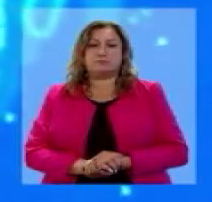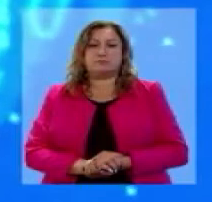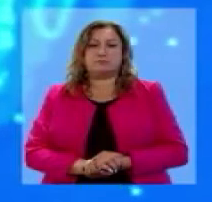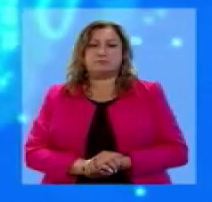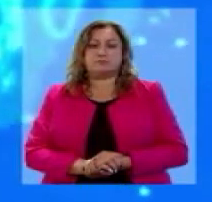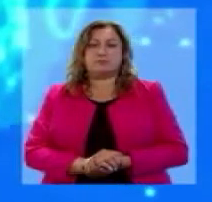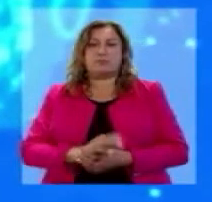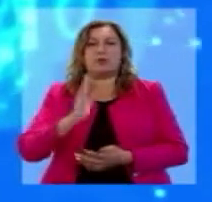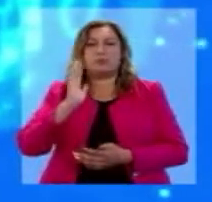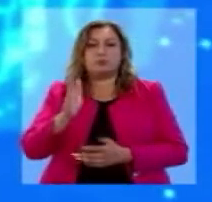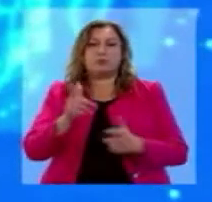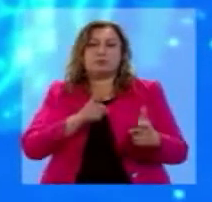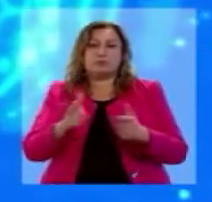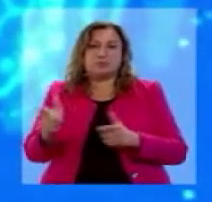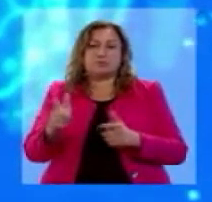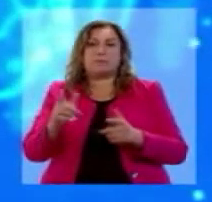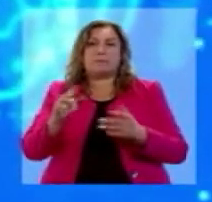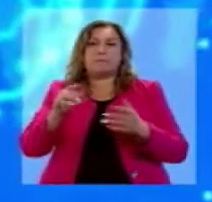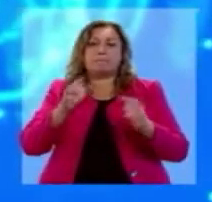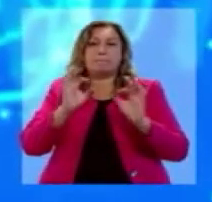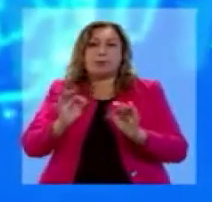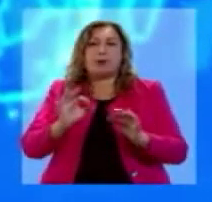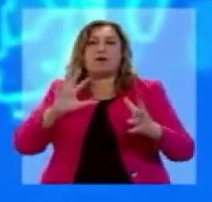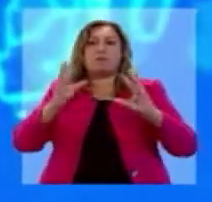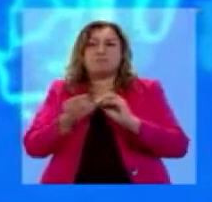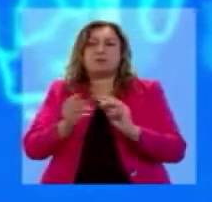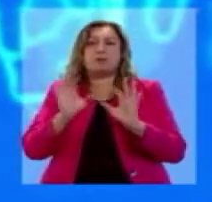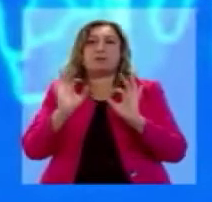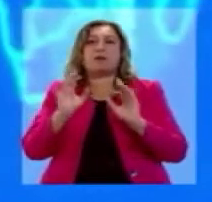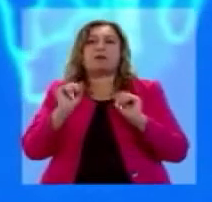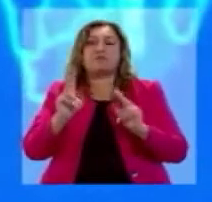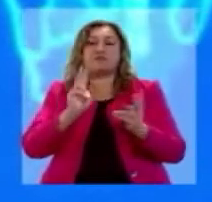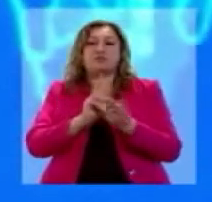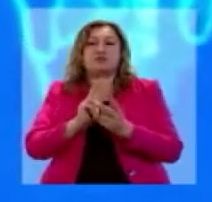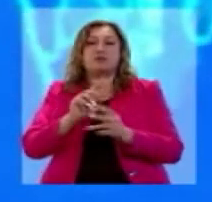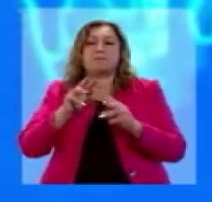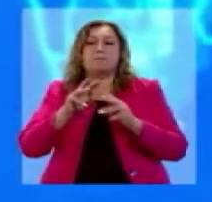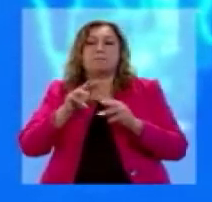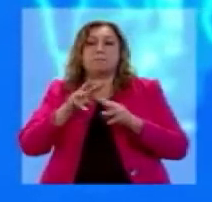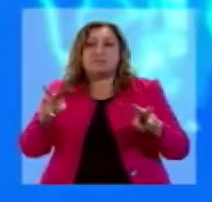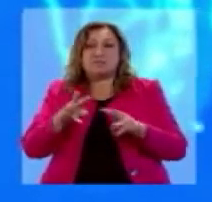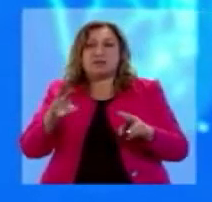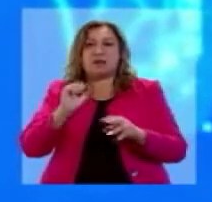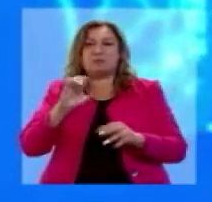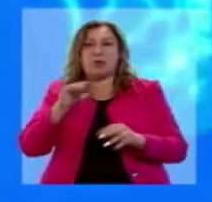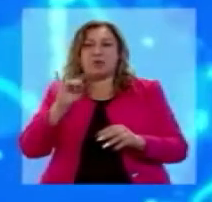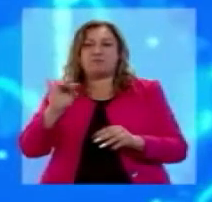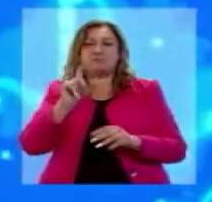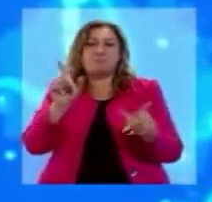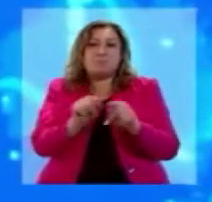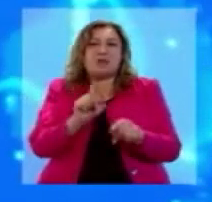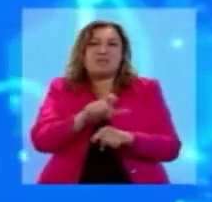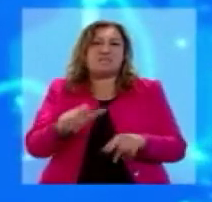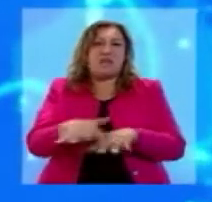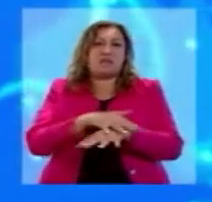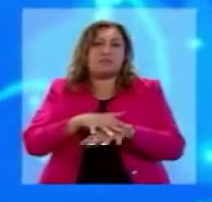Әкім мен министрлердің халықпен кездесулерін бағалау критерийлері әзірленеді. Премьер-министр Әлихан Смайлов ұлттық экономика мен